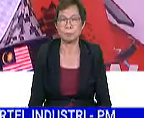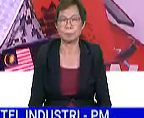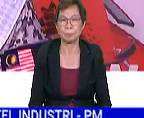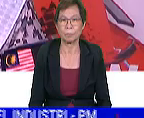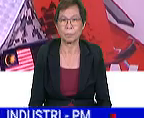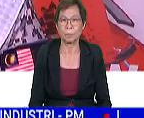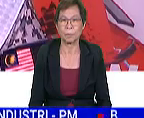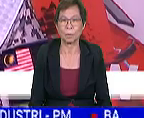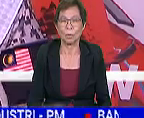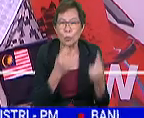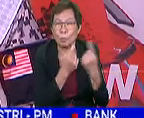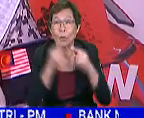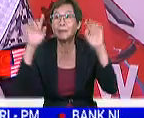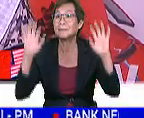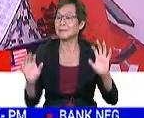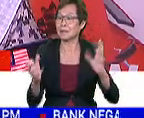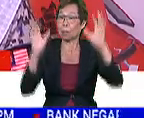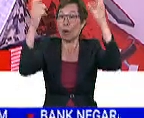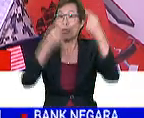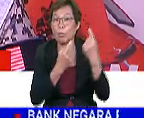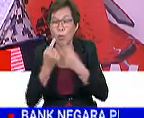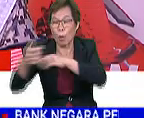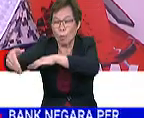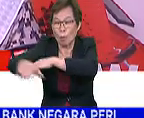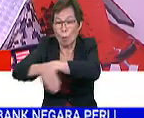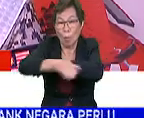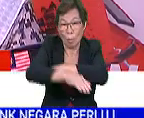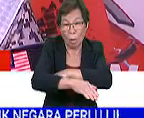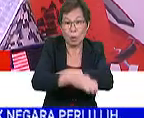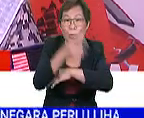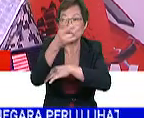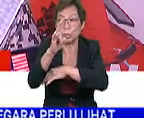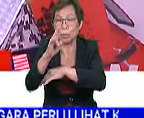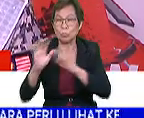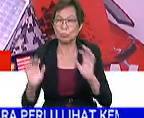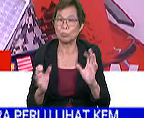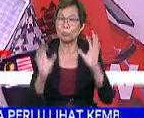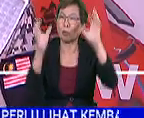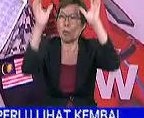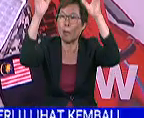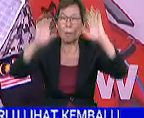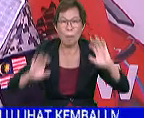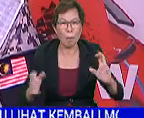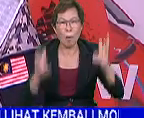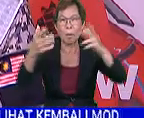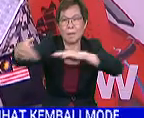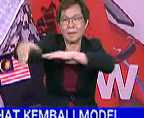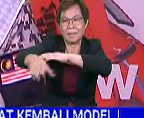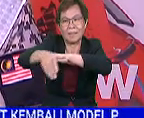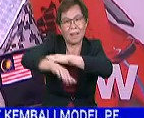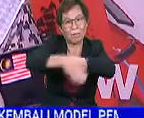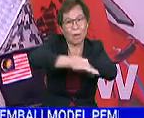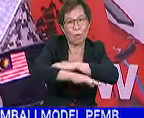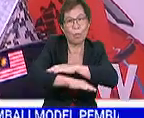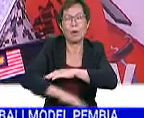oke sambutan ulang tahun maritim yang ke-17 ni akan disambut di di di di laut di